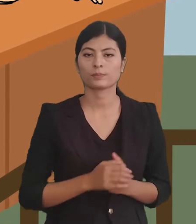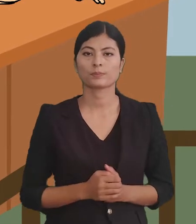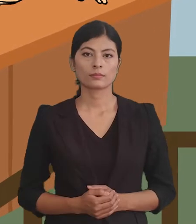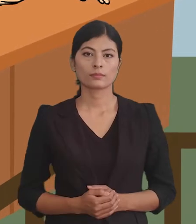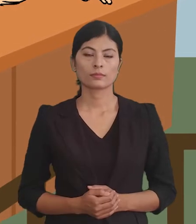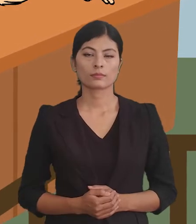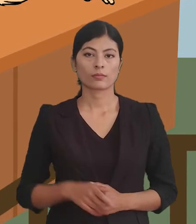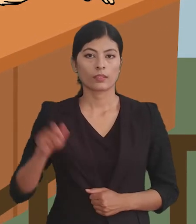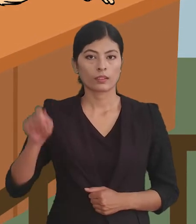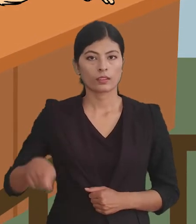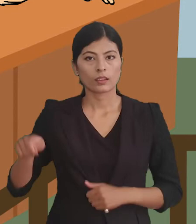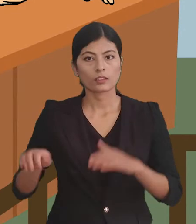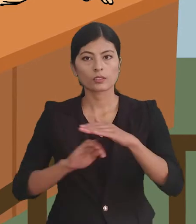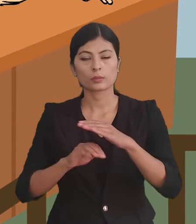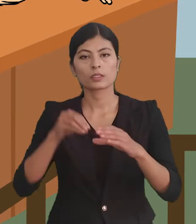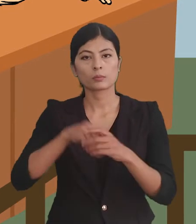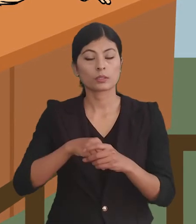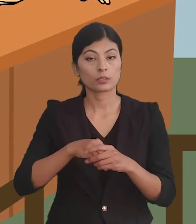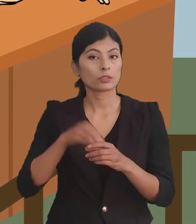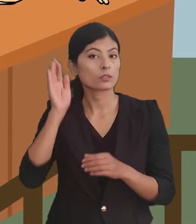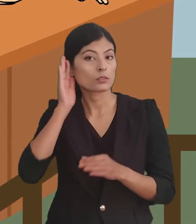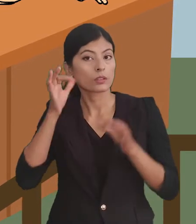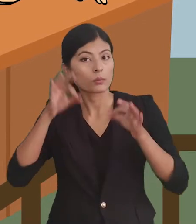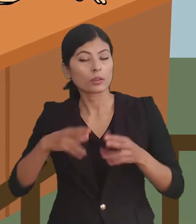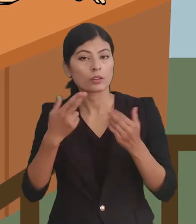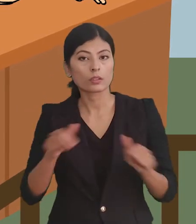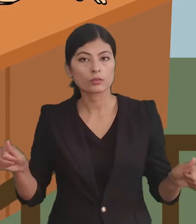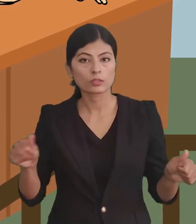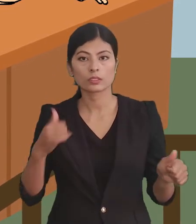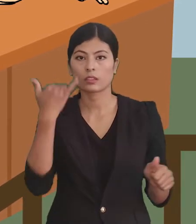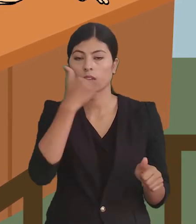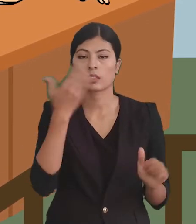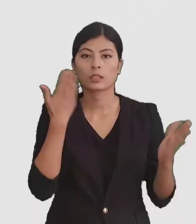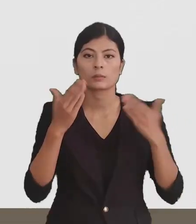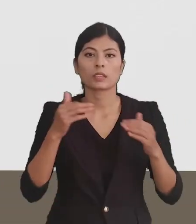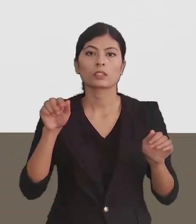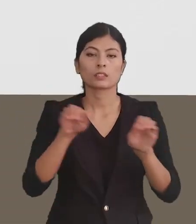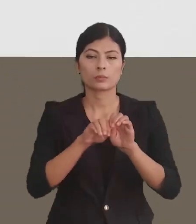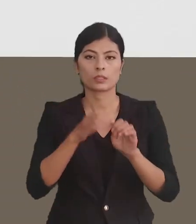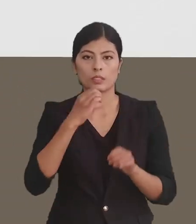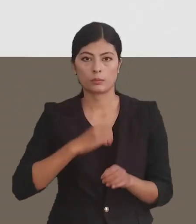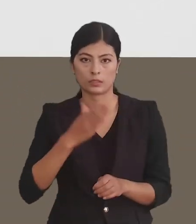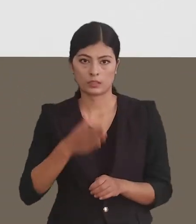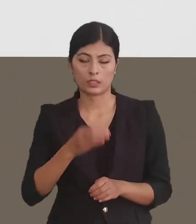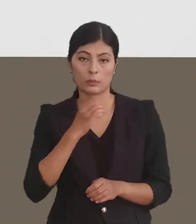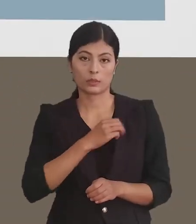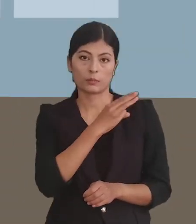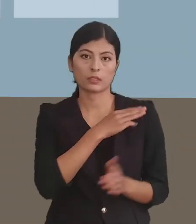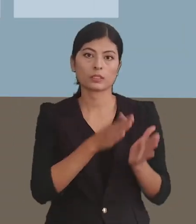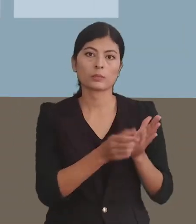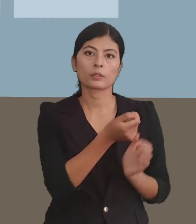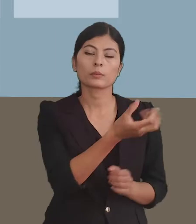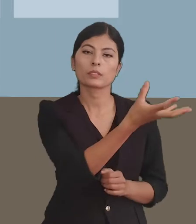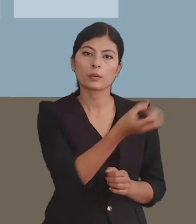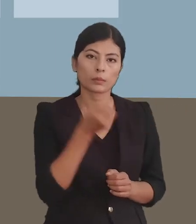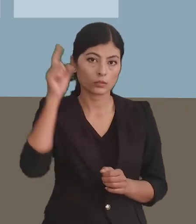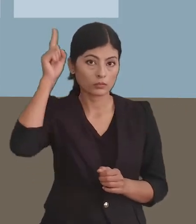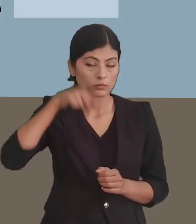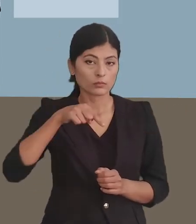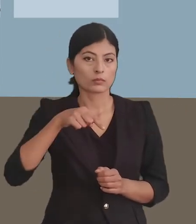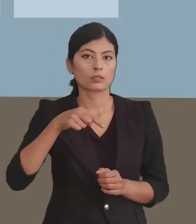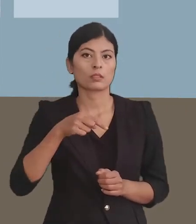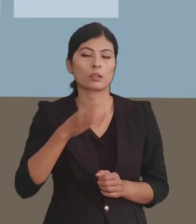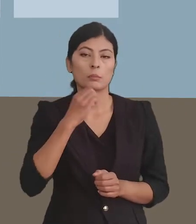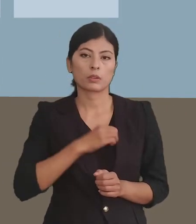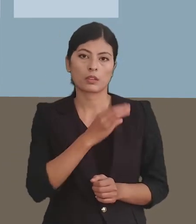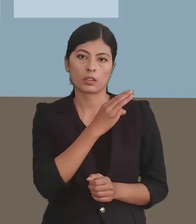मुद्दा के पीड़ित के पीड़क से मिलावे वाला क्षतिपूर्ति पीड़क के कोनो संपत्ति न भेला के कारण से प्राप्त कैल न जा